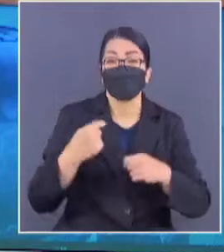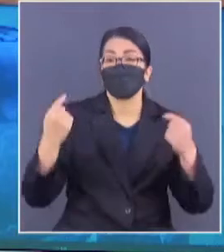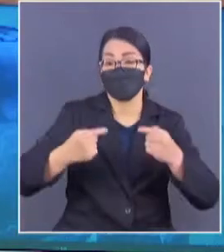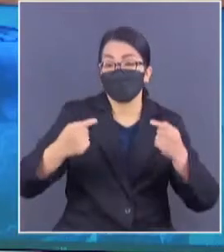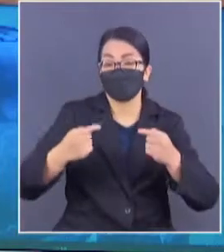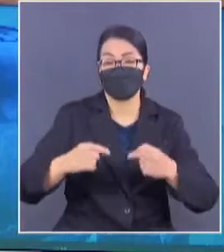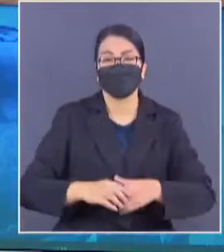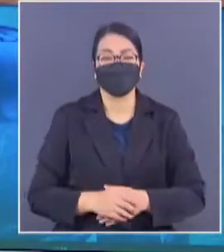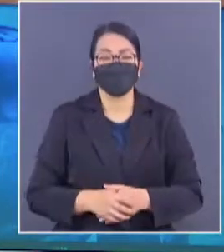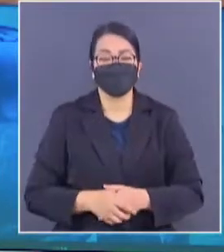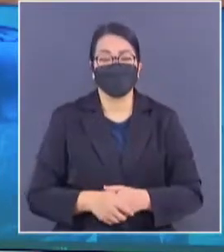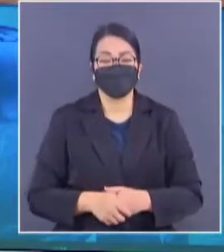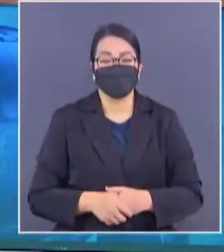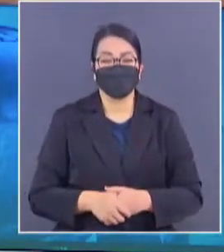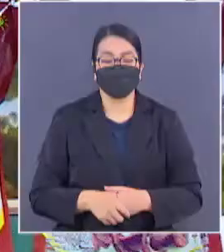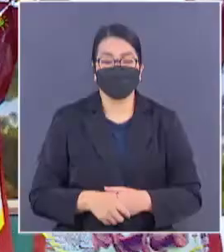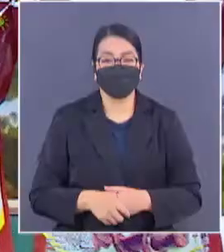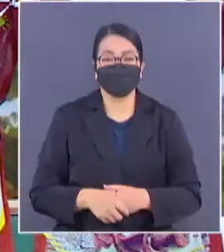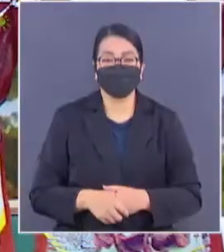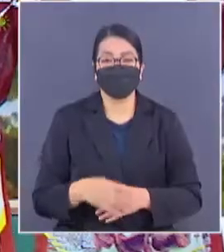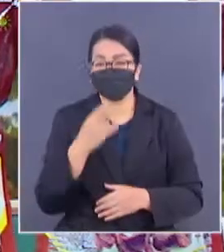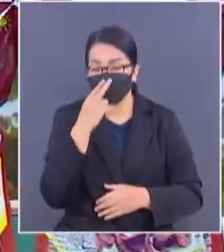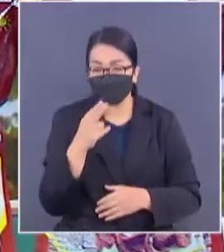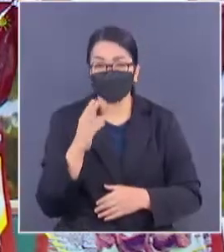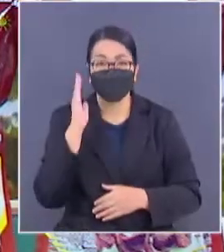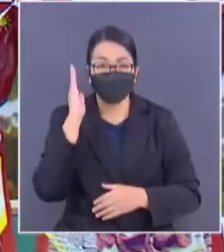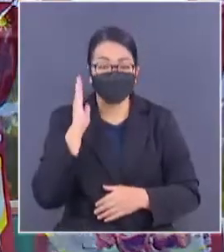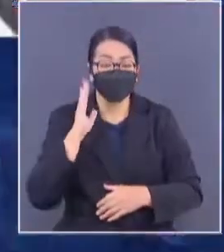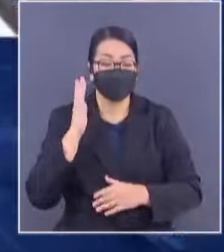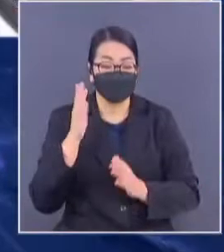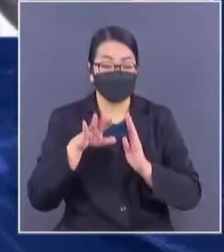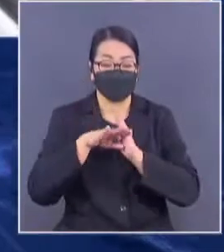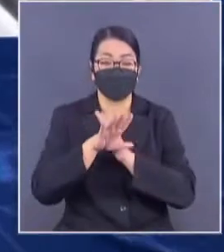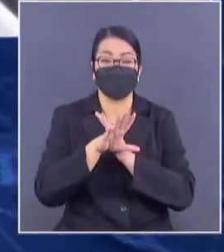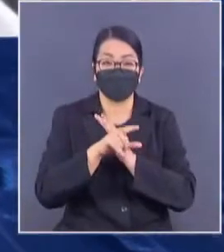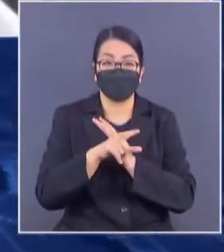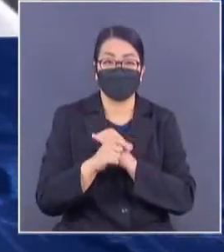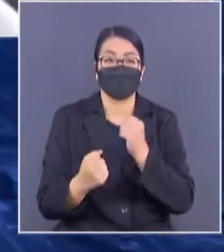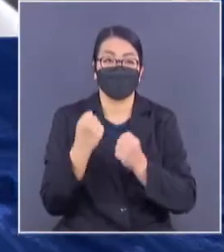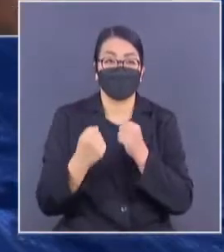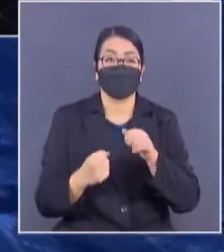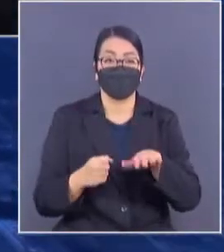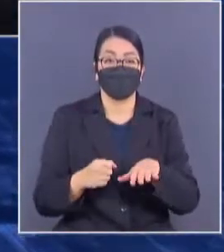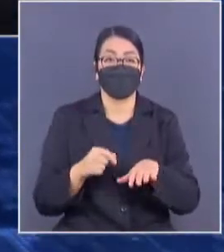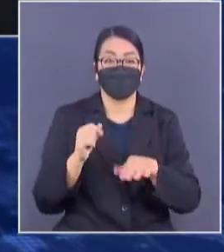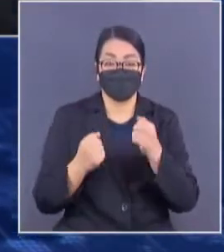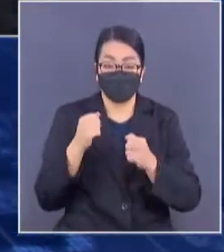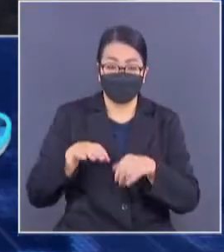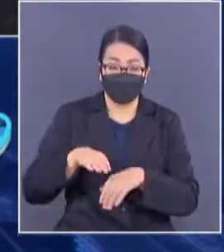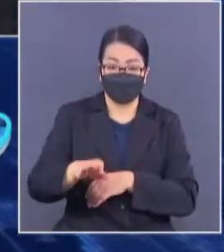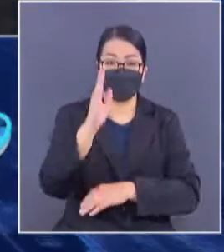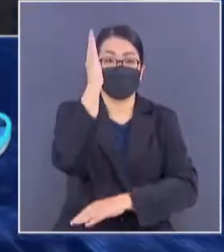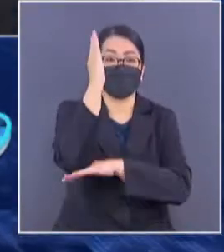คุณผู้ชมมาติดตามเรื่องนี้กันหน่อยค่ะเป็นเรื่องราวของหนุ่มชลบุรีรายหนึ่งนะคะขับรถจากสามย่านจะไปที่อนุสาวรีย์